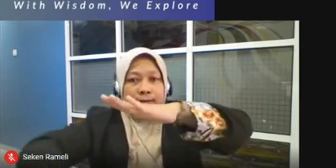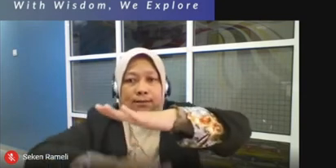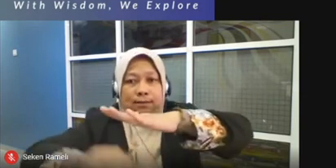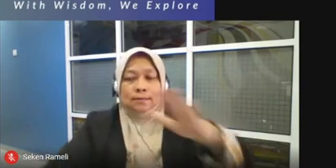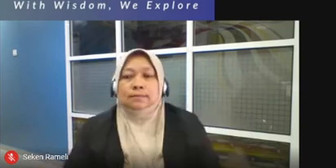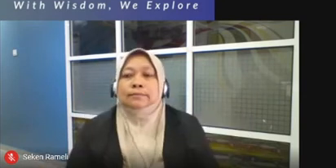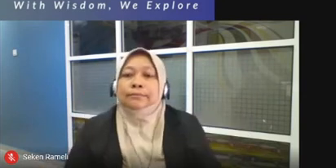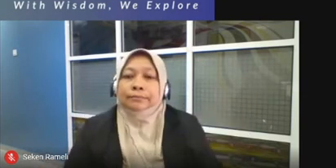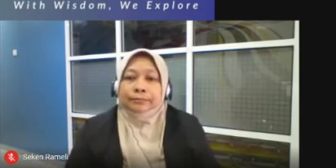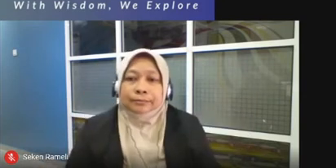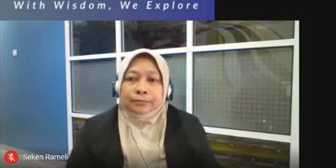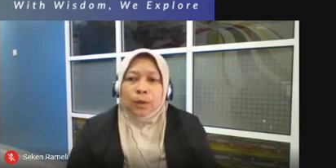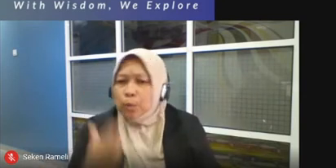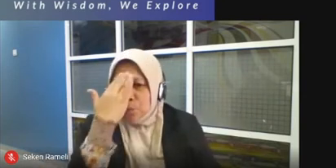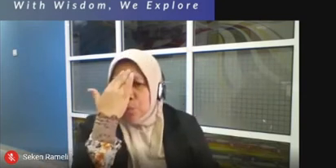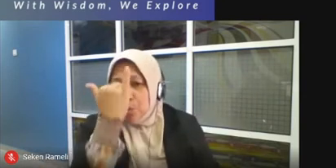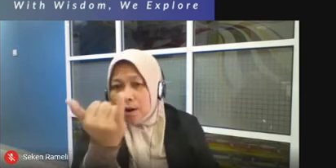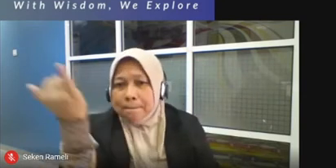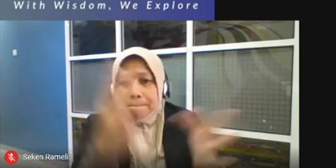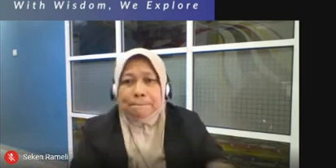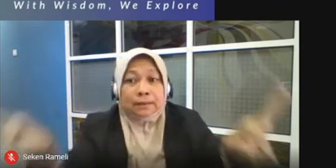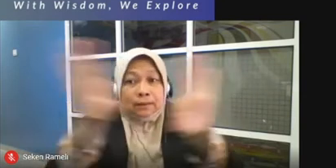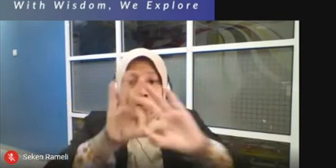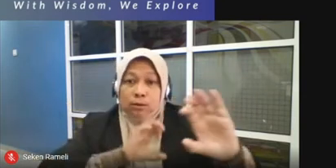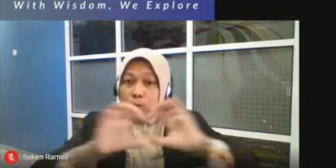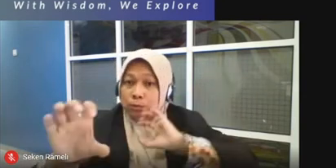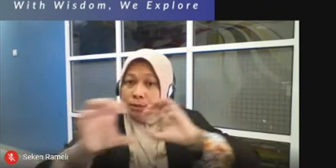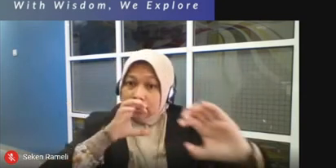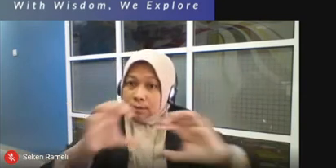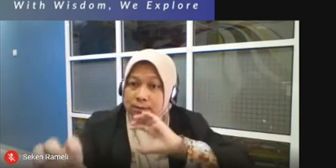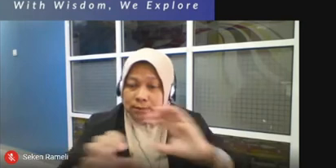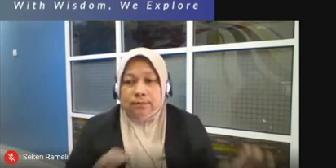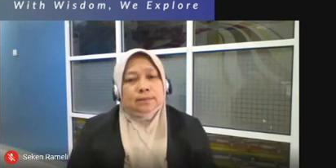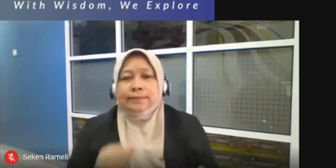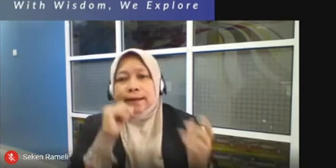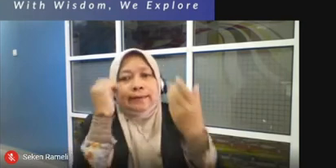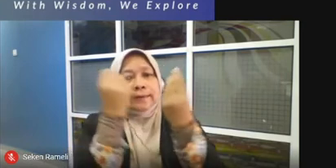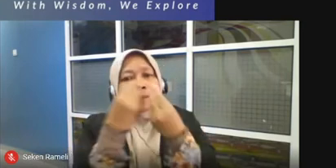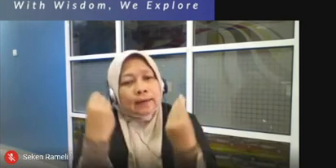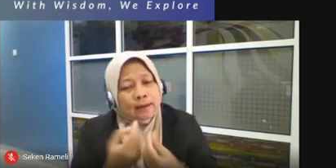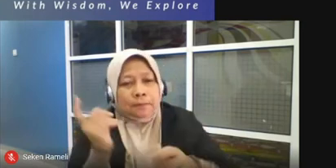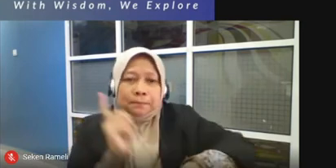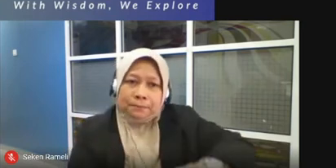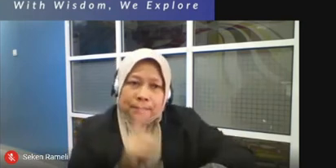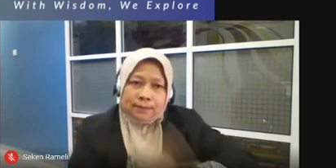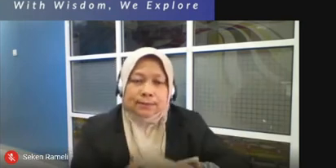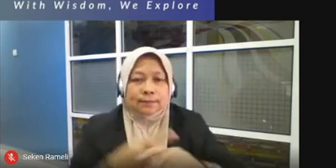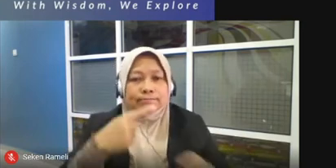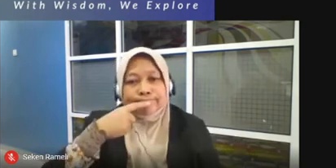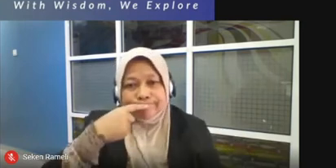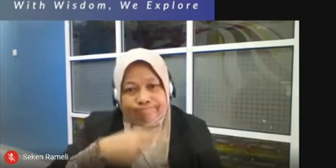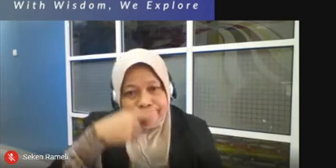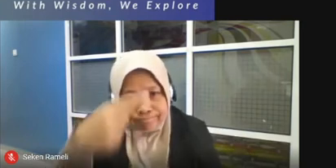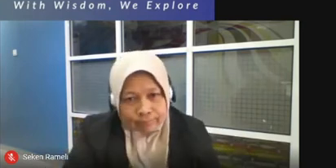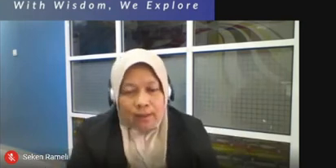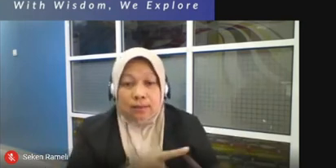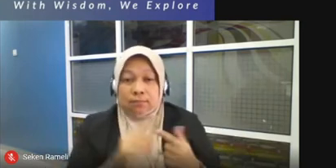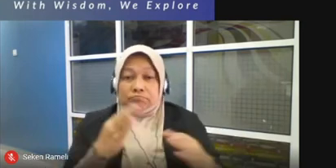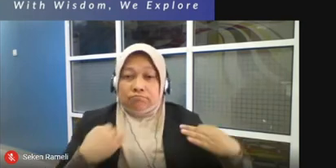Dan kenapa pentingnya komunikasi ni? Okay, tak kiralah dalam bahasa, dalam bahasa lisan, dalam